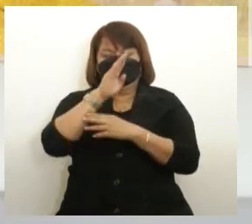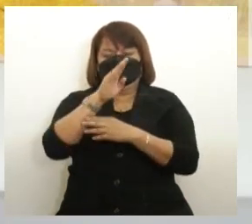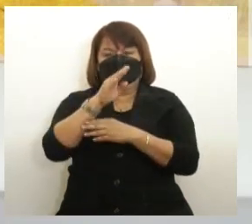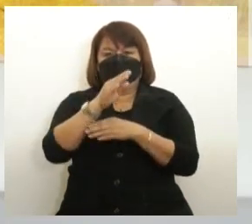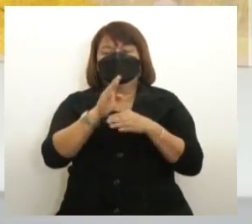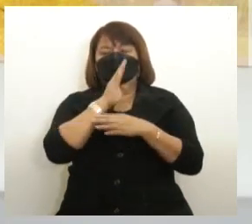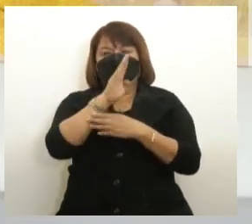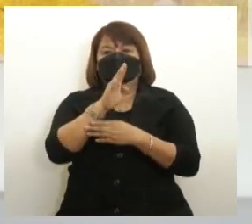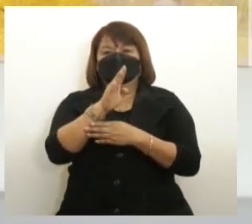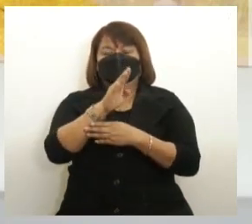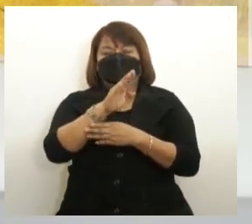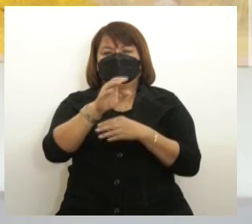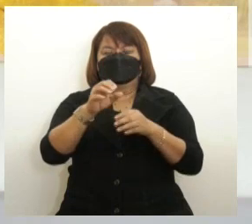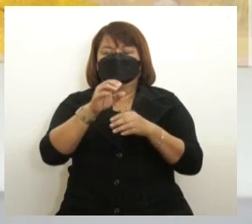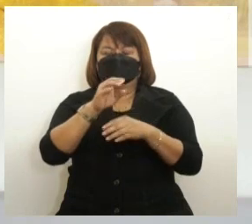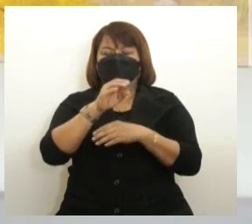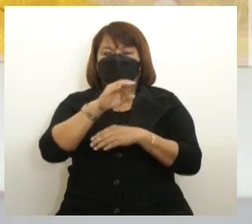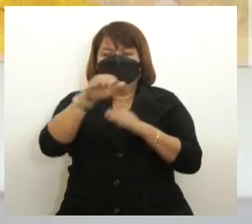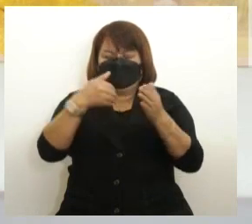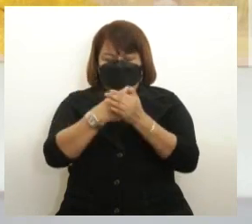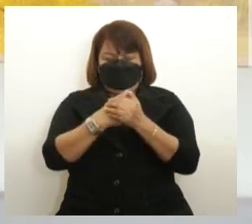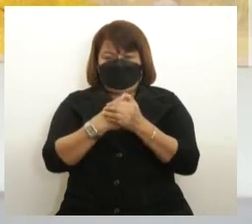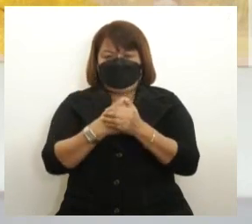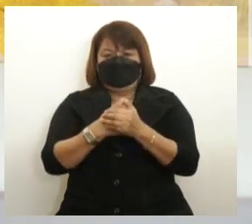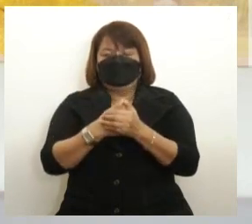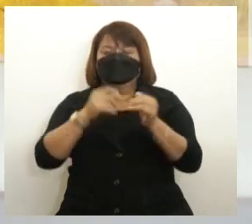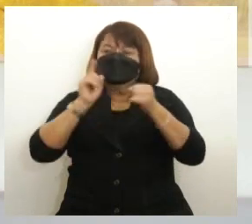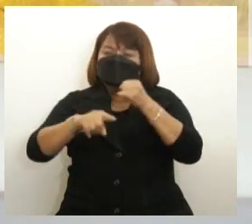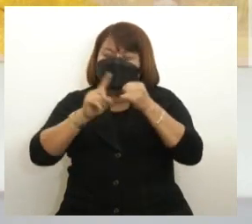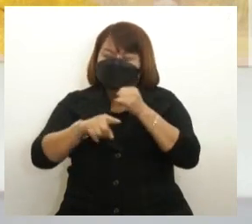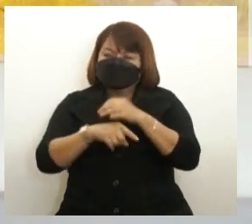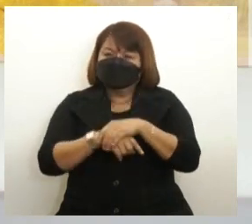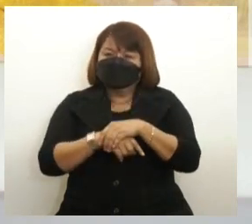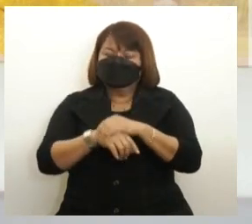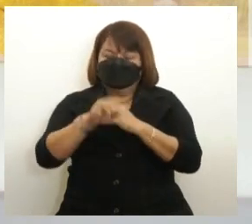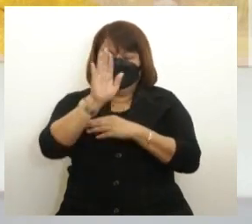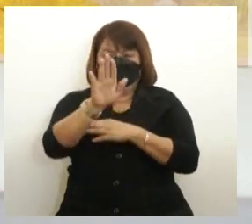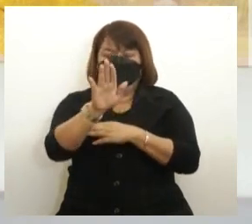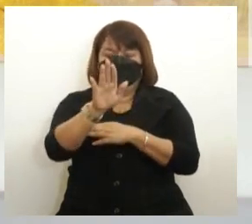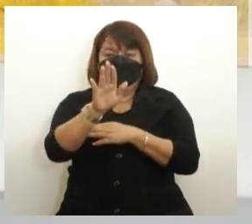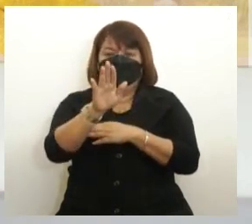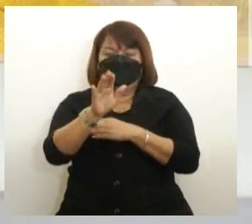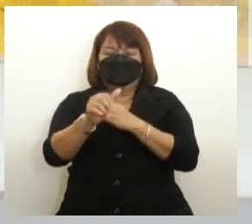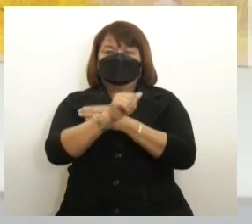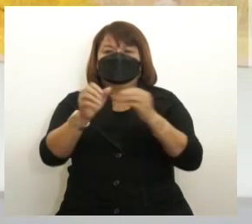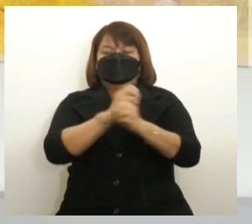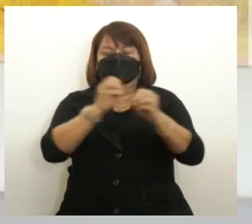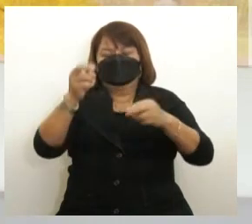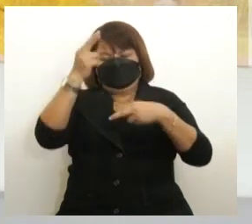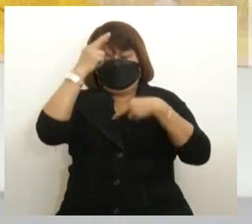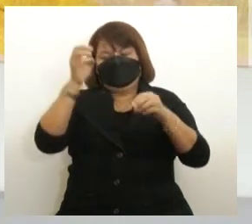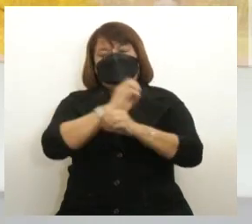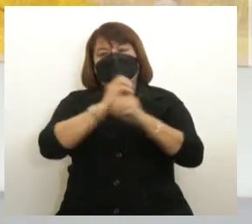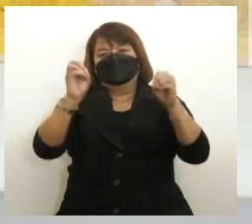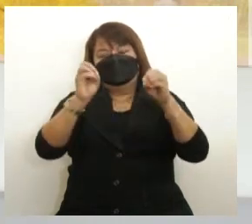ำเรียนสื่อสารกับท่านทั้งหลายและท้ายที่สุดนี้ฝากความปลอดภัยเรื่องโรคภัยไข้เจ็บนะ